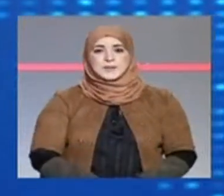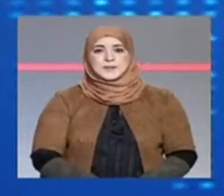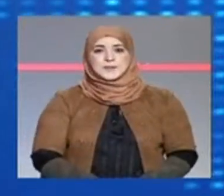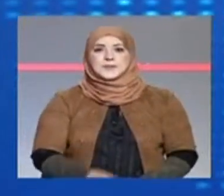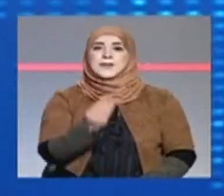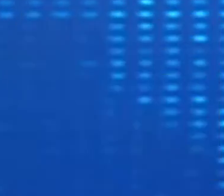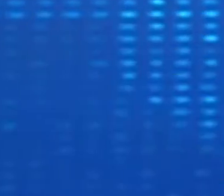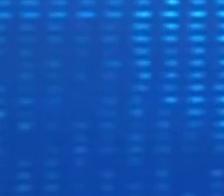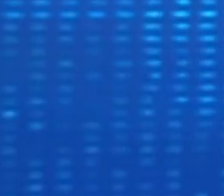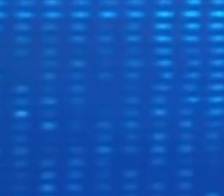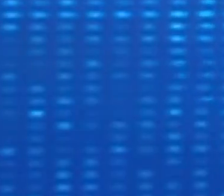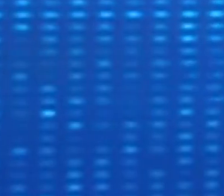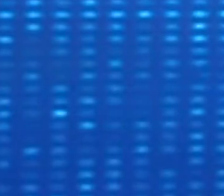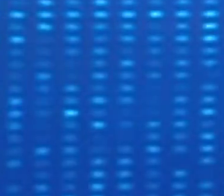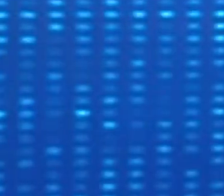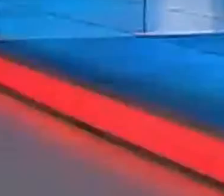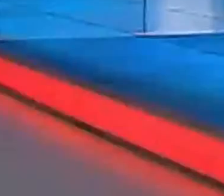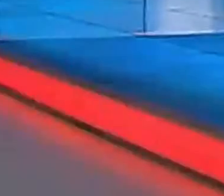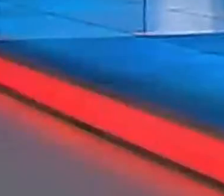مشاهدينا